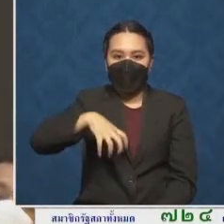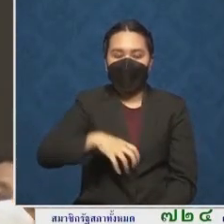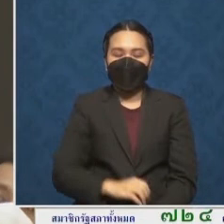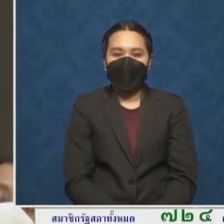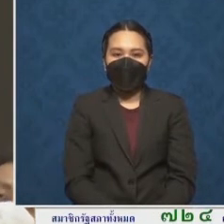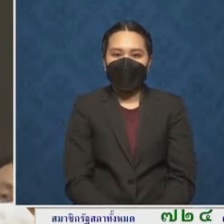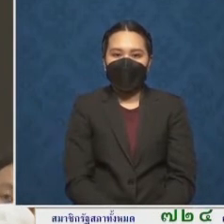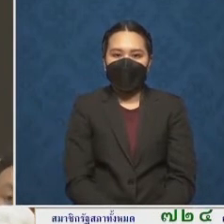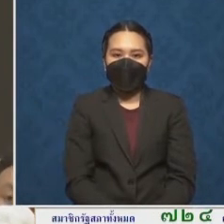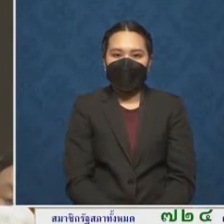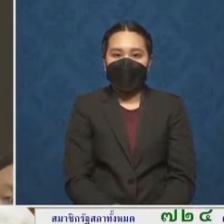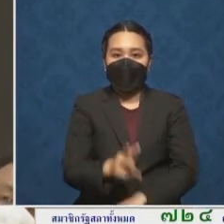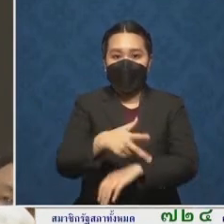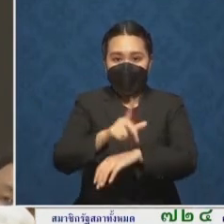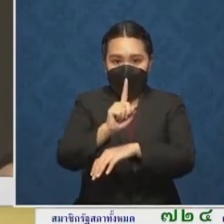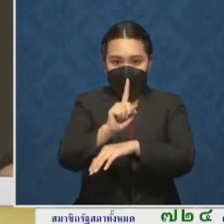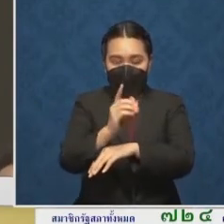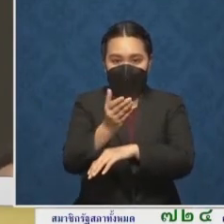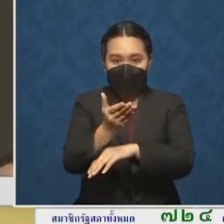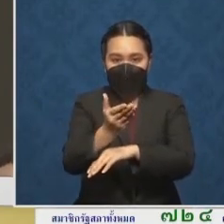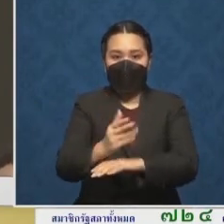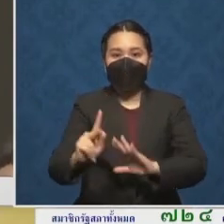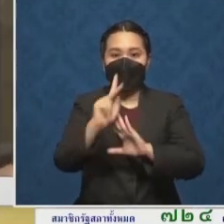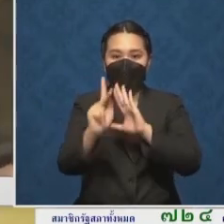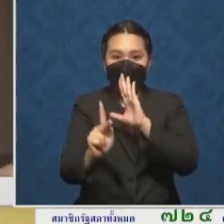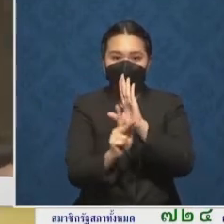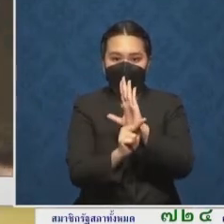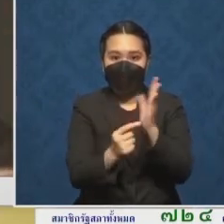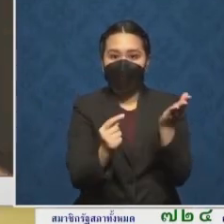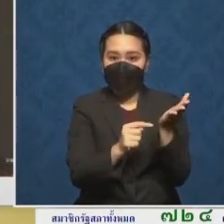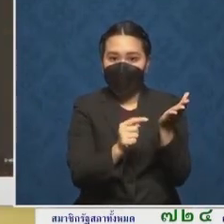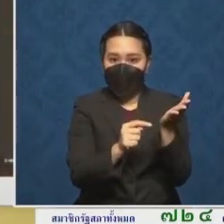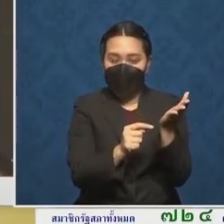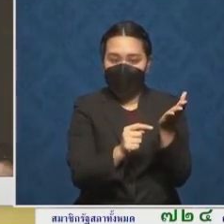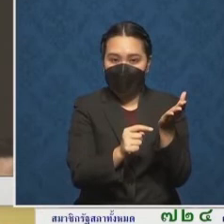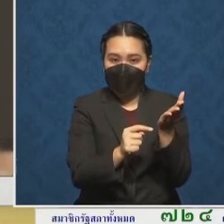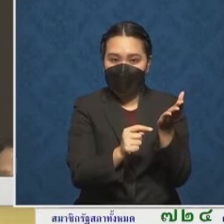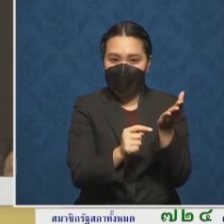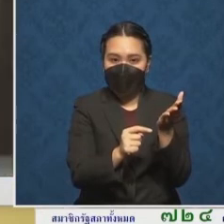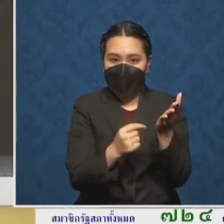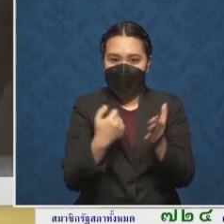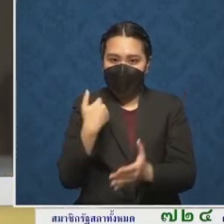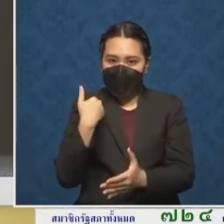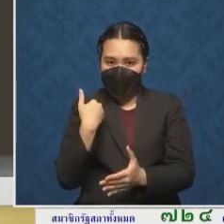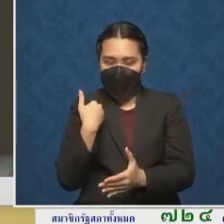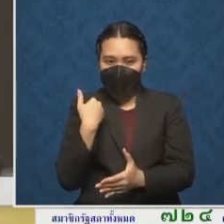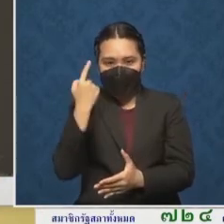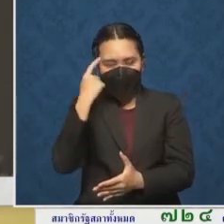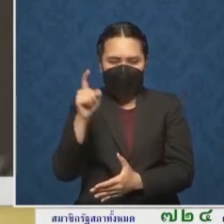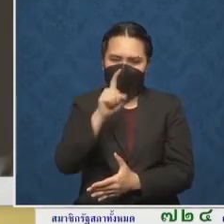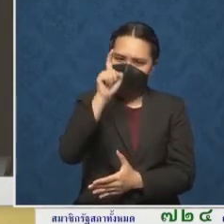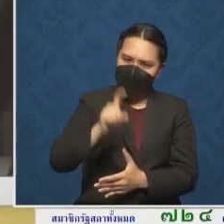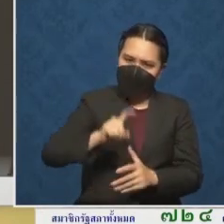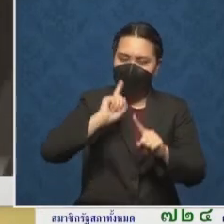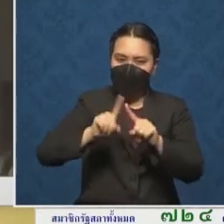สภาท่านประธานครับกฎหมายฉบับนี้แม้ว่าจะยังมีเสียงวิพากษ์วิจารณ์อยู่บ้